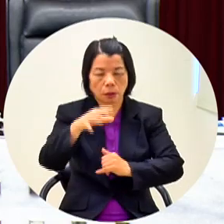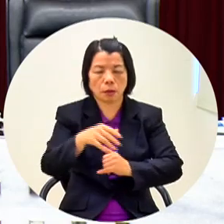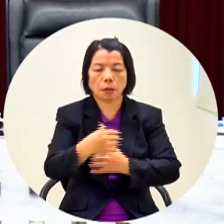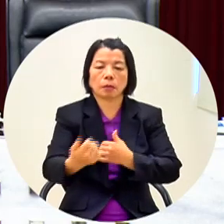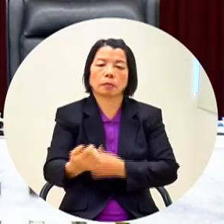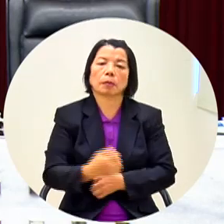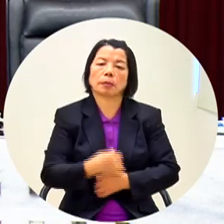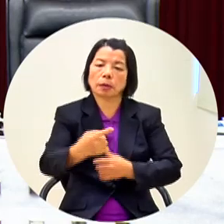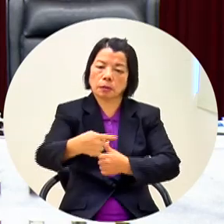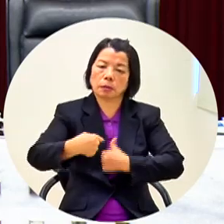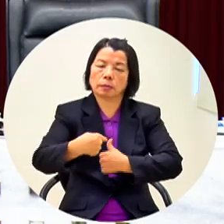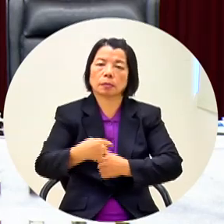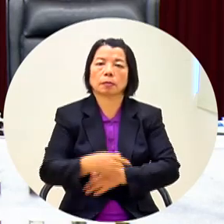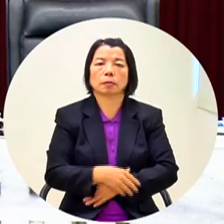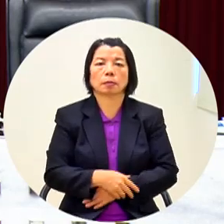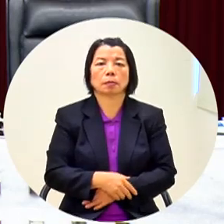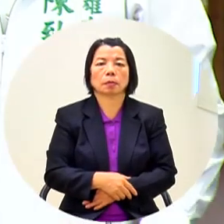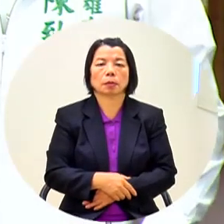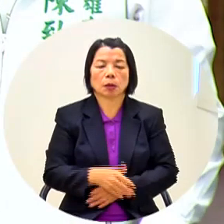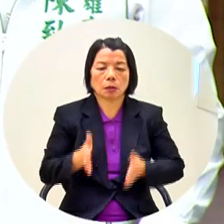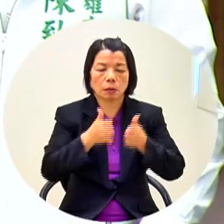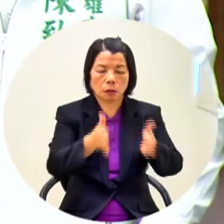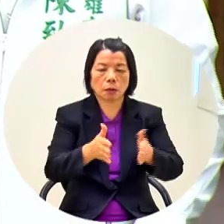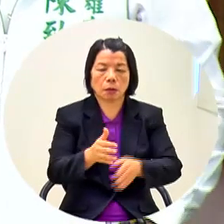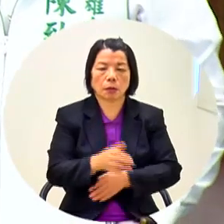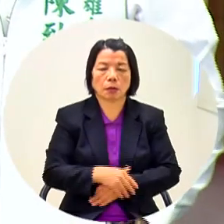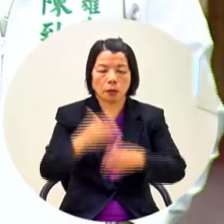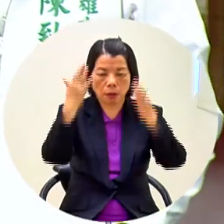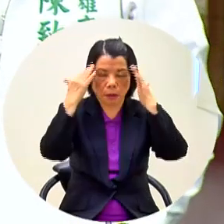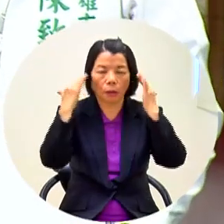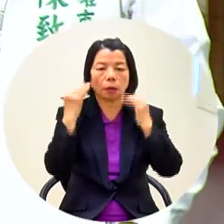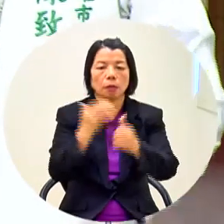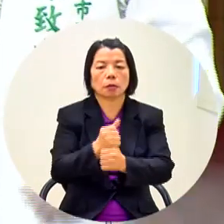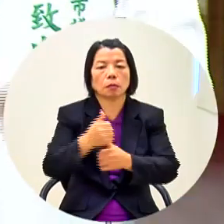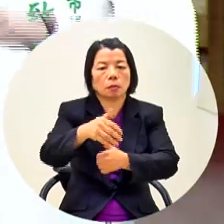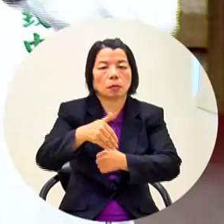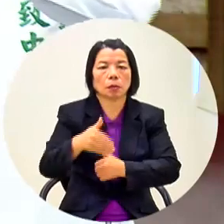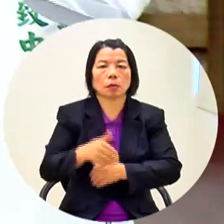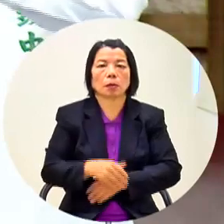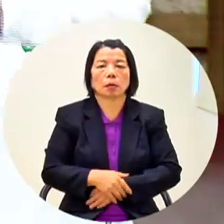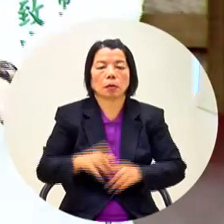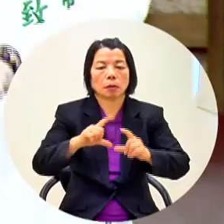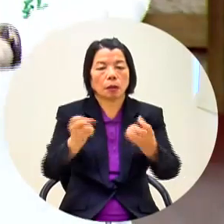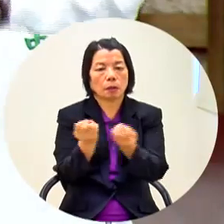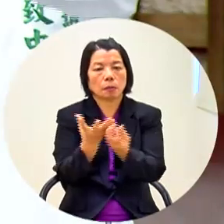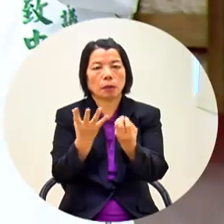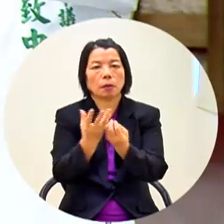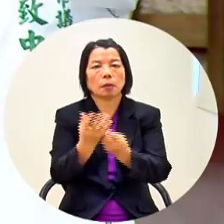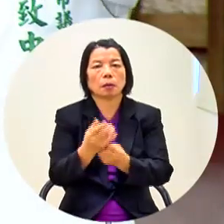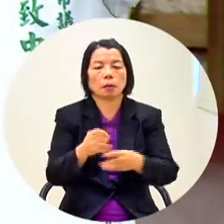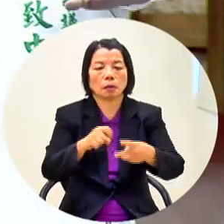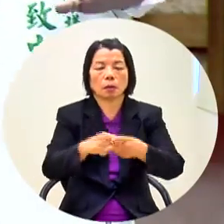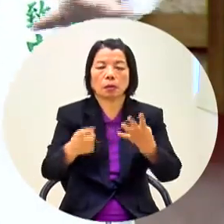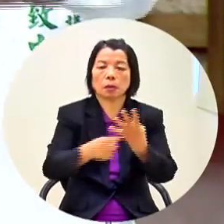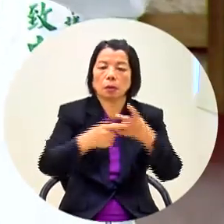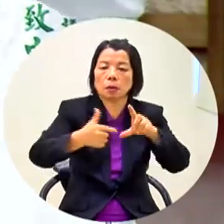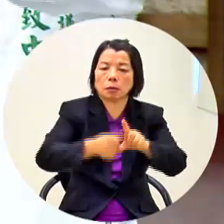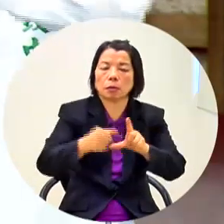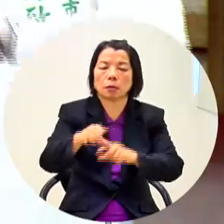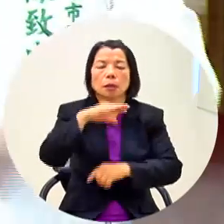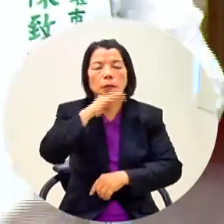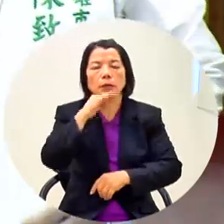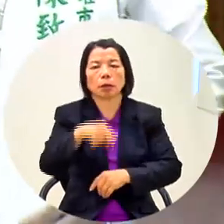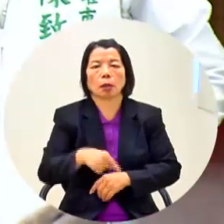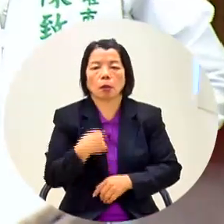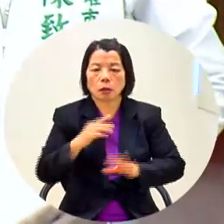教。针对刚才韩总召所提出来的大发工业区， 市长先你遐后边再讲，我今麦